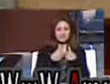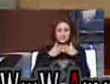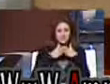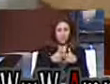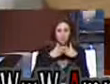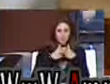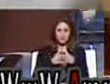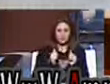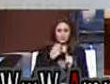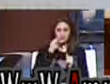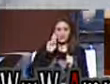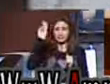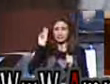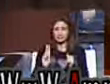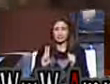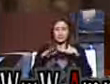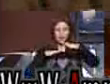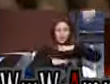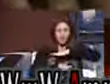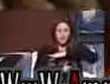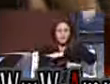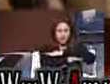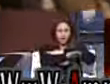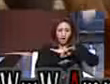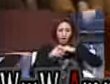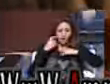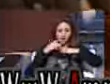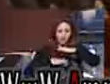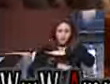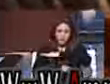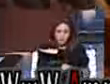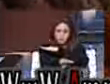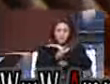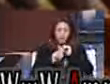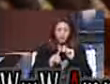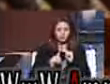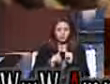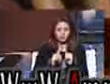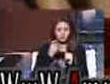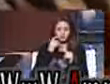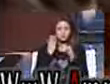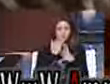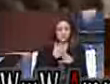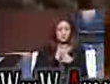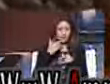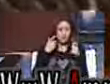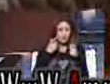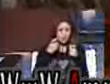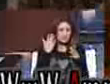المنفذ الرئيسي لسيناء عن طريق النفق وعن طريق المجرى الملاحي، انا اعتقد ان معظم هذه النوعيات من الاسلحه